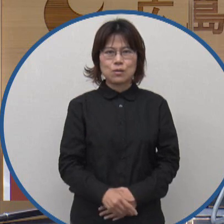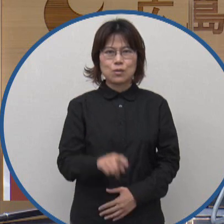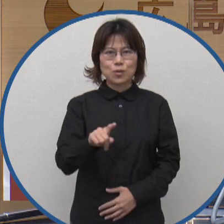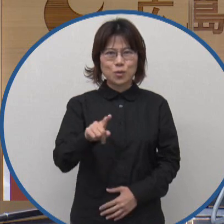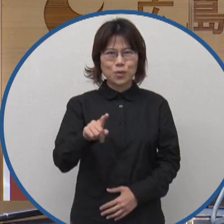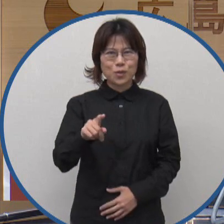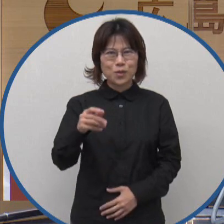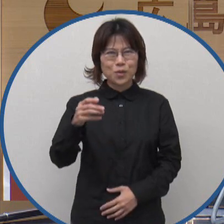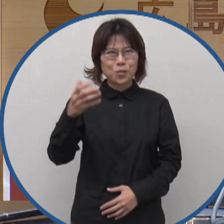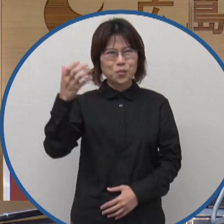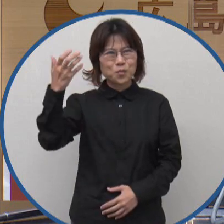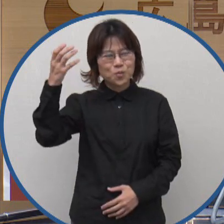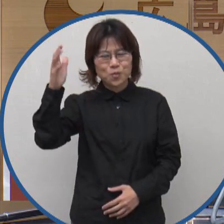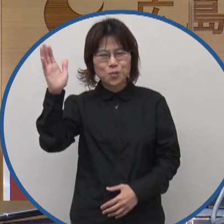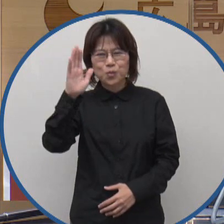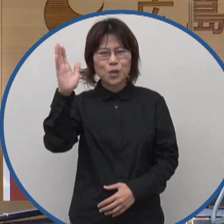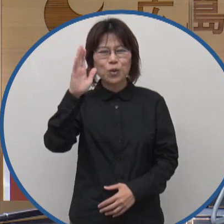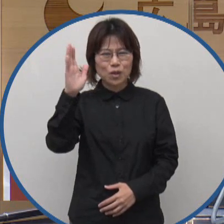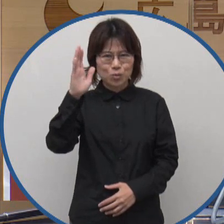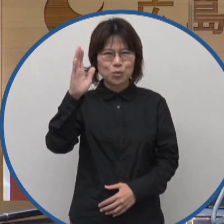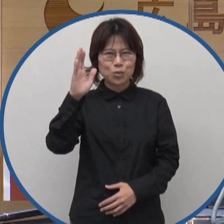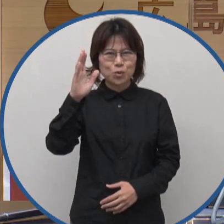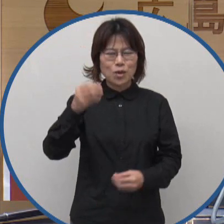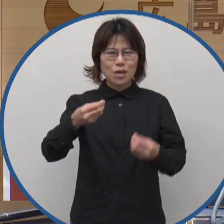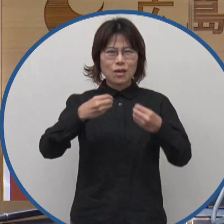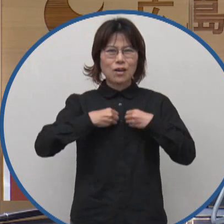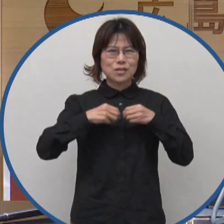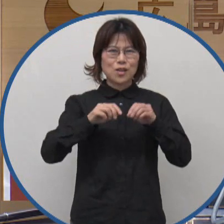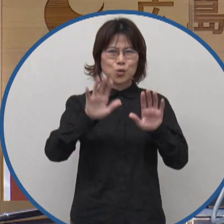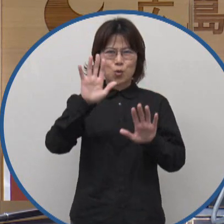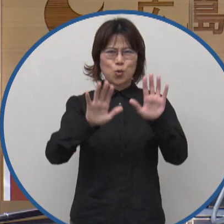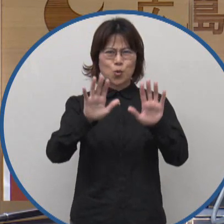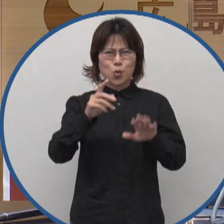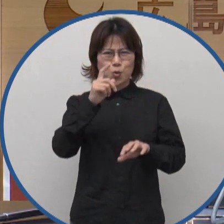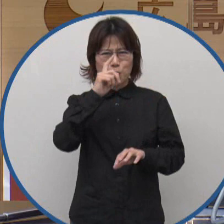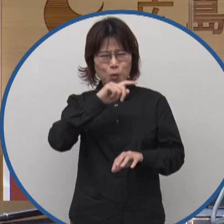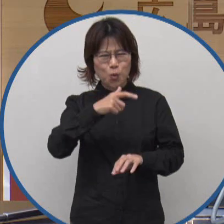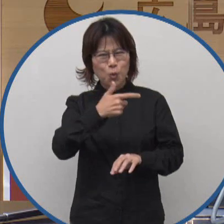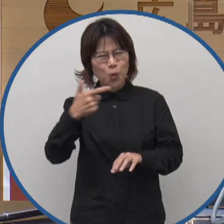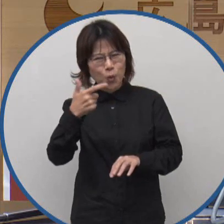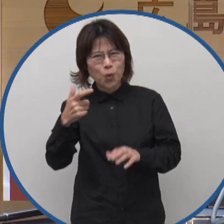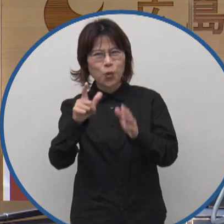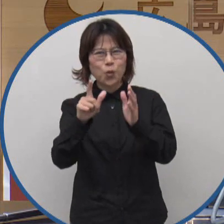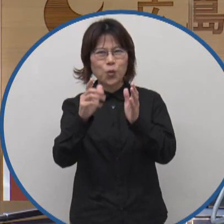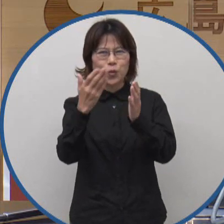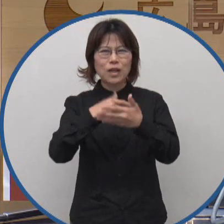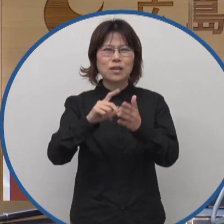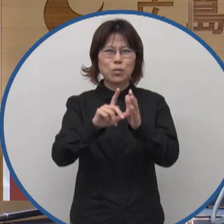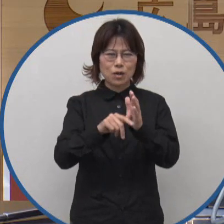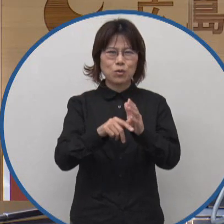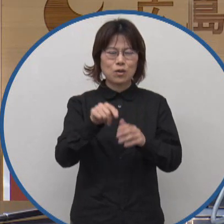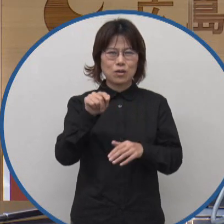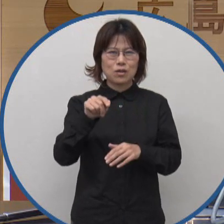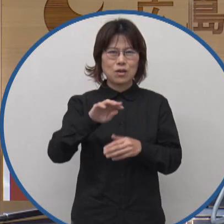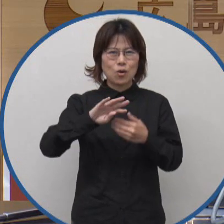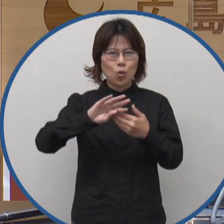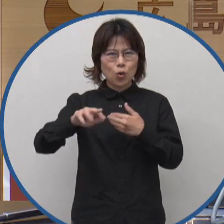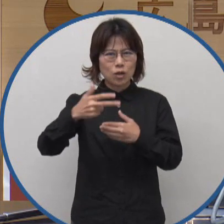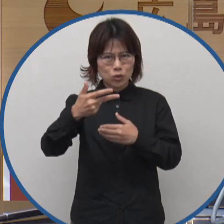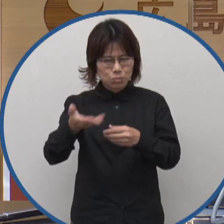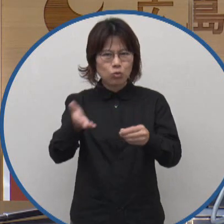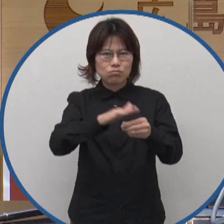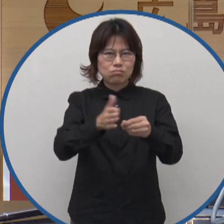これはまあ余地も何もですね、あの感染状況が悪くなれば、あのそこは対応